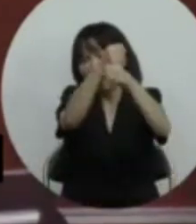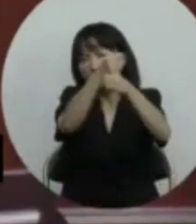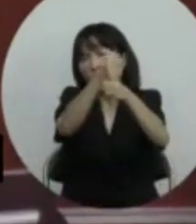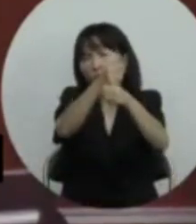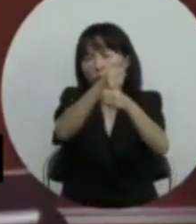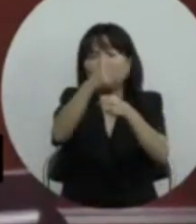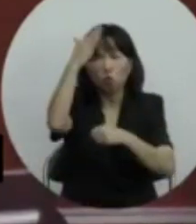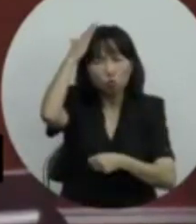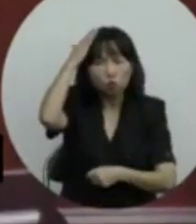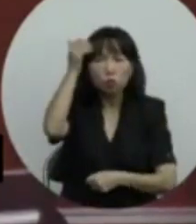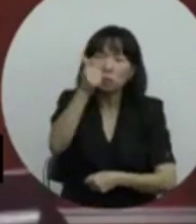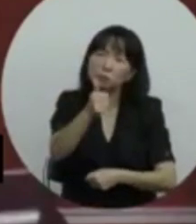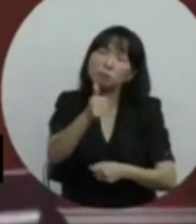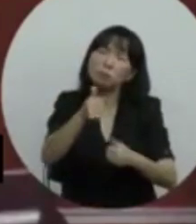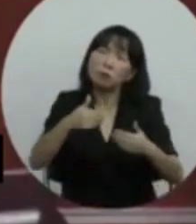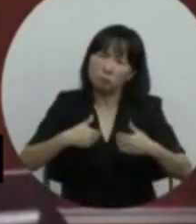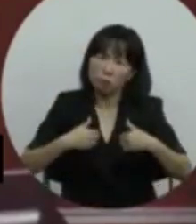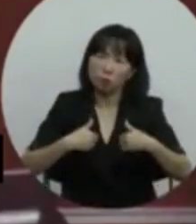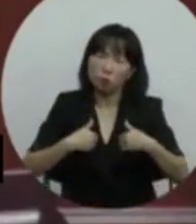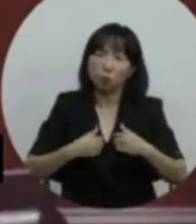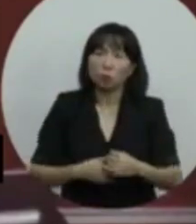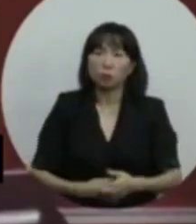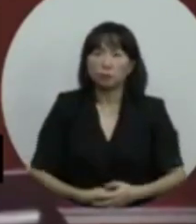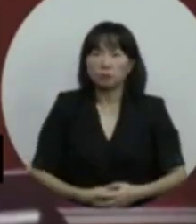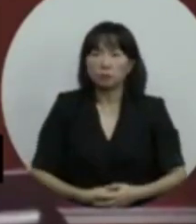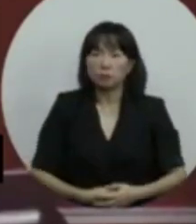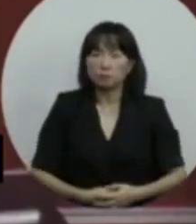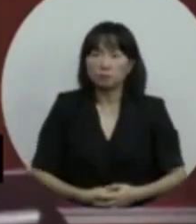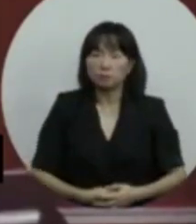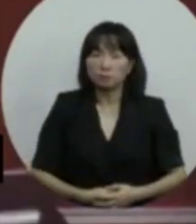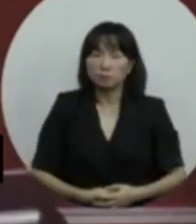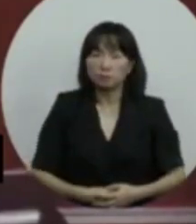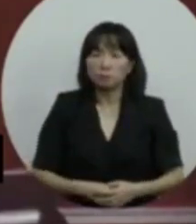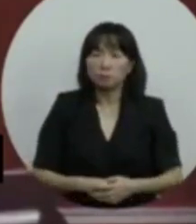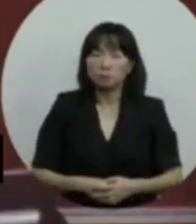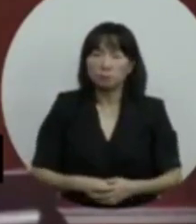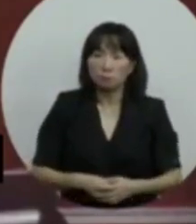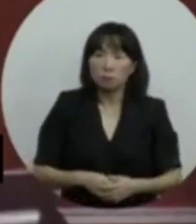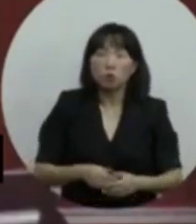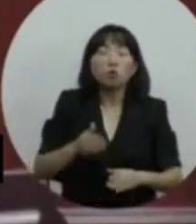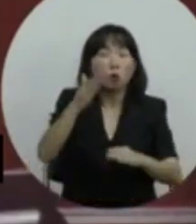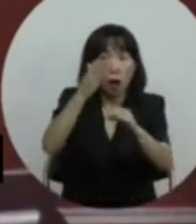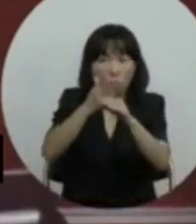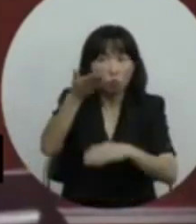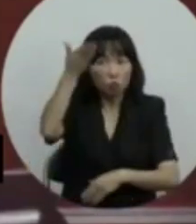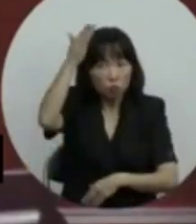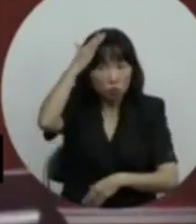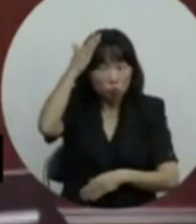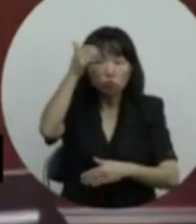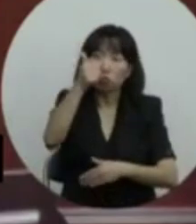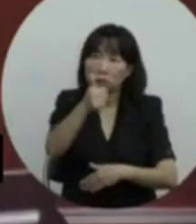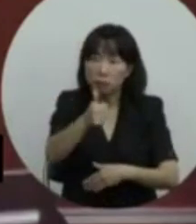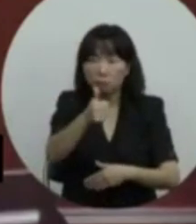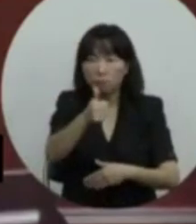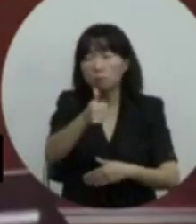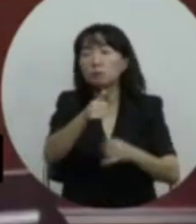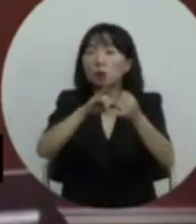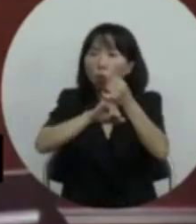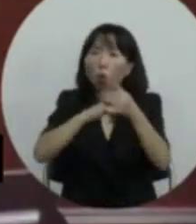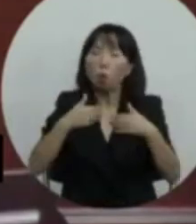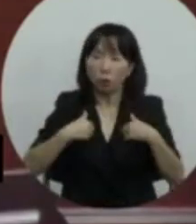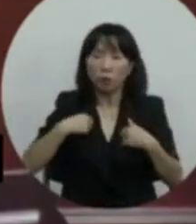컨트롤타워 역할을 충실히 하여야 한다고 생각하고 컨트롤타워가 필요하다고 생각합니다. 본